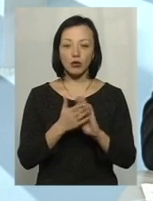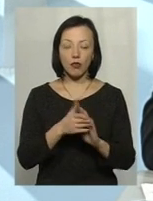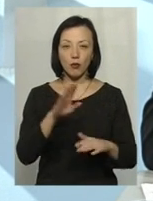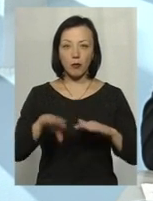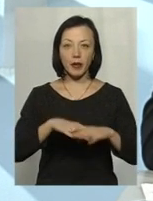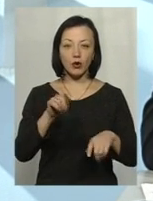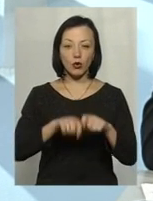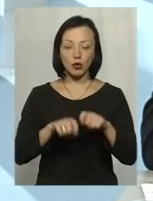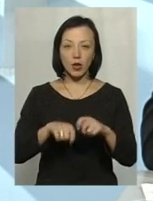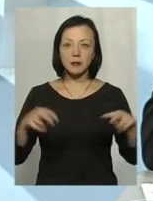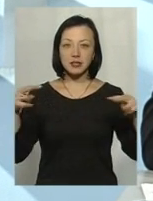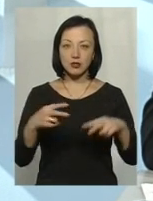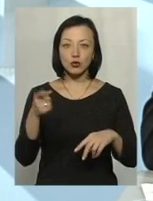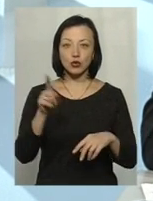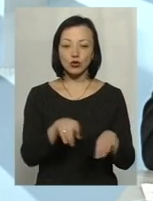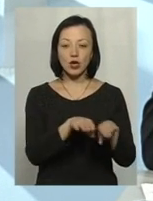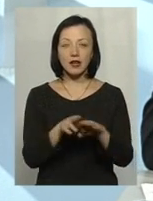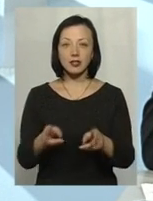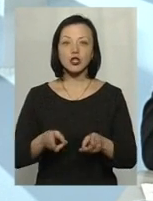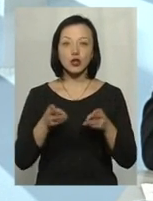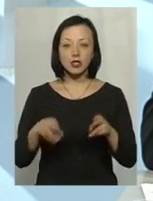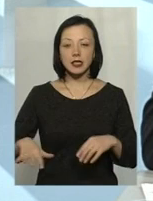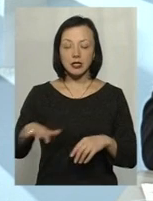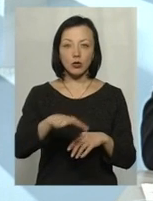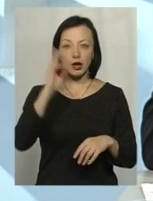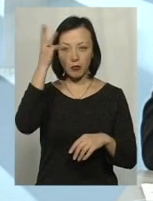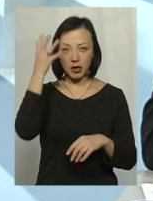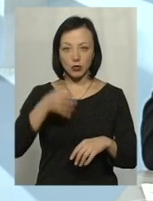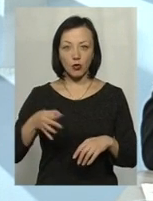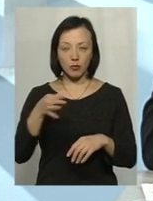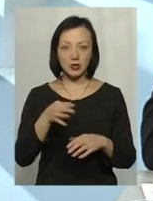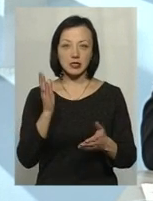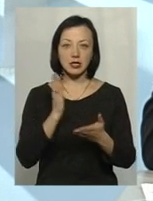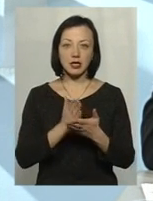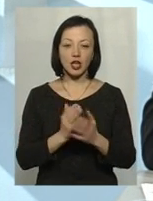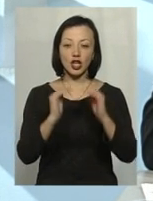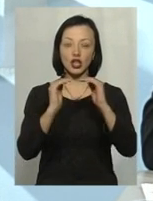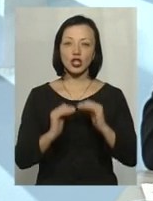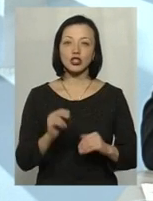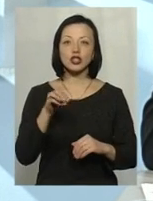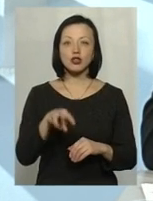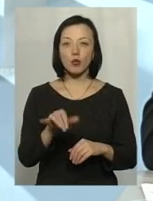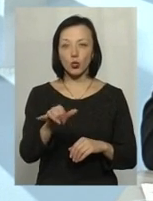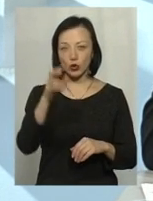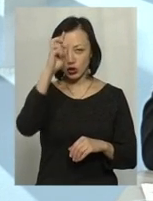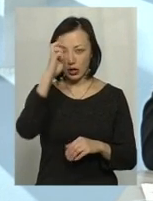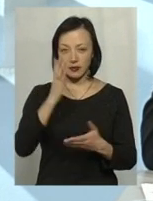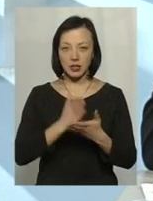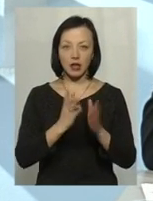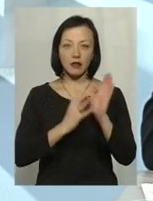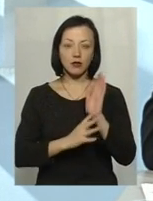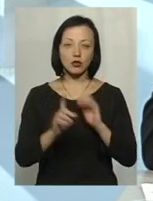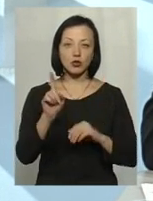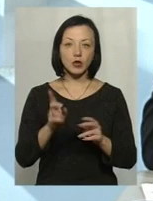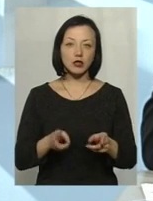Свідченням цього є те, що рівень злочинності на території Хмельницької області є значно нижчий, ніж по державі, і складає сьогодні